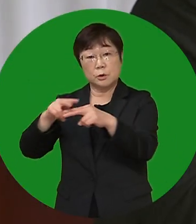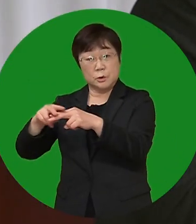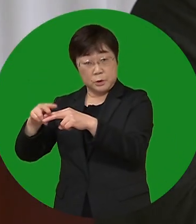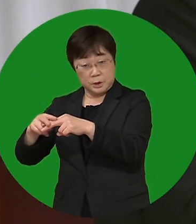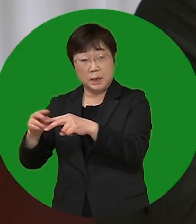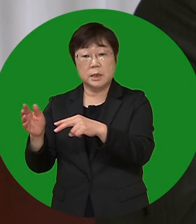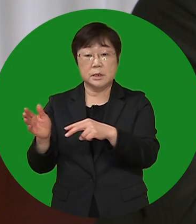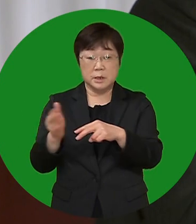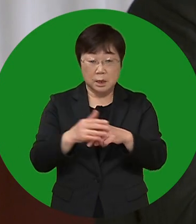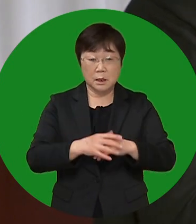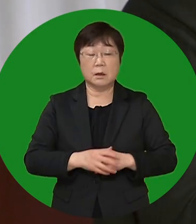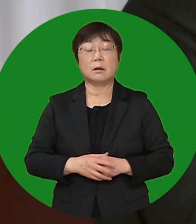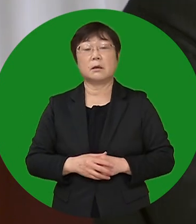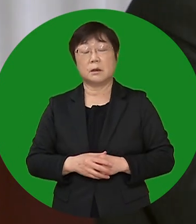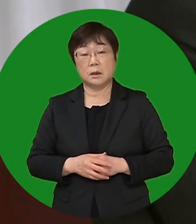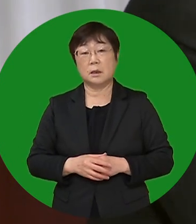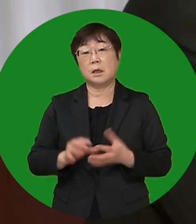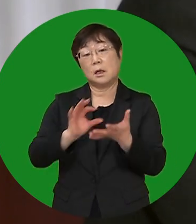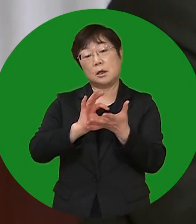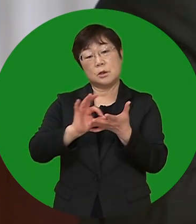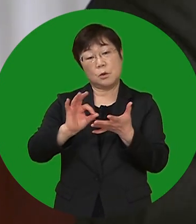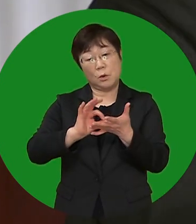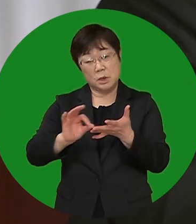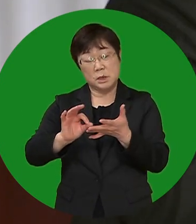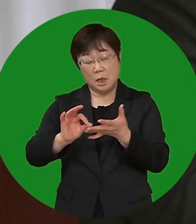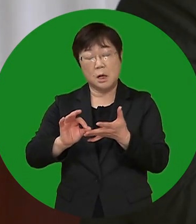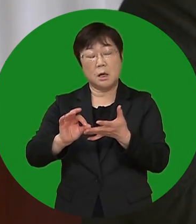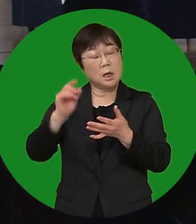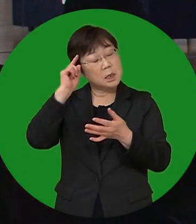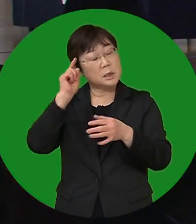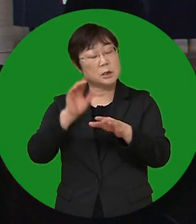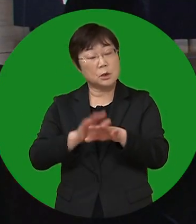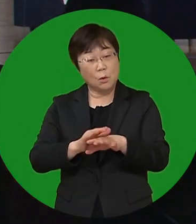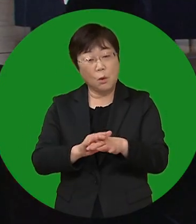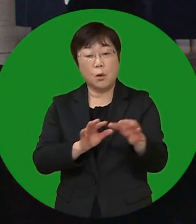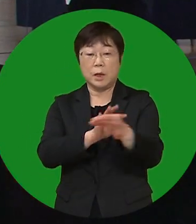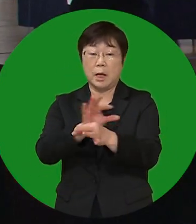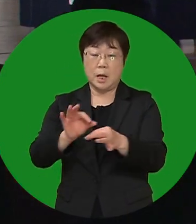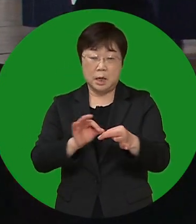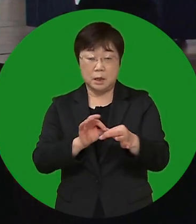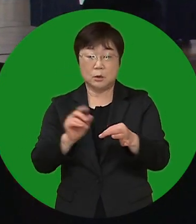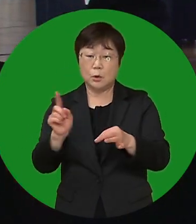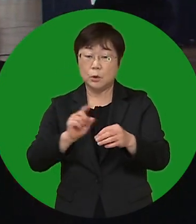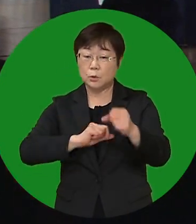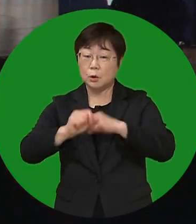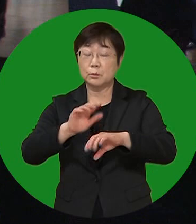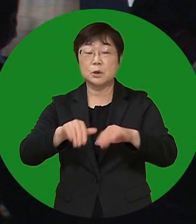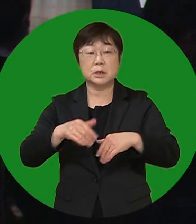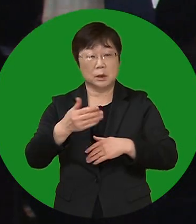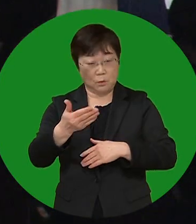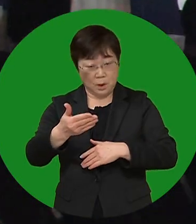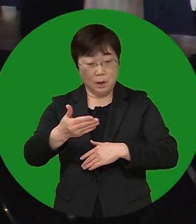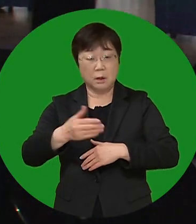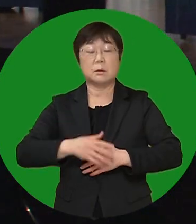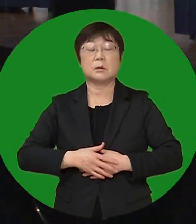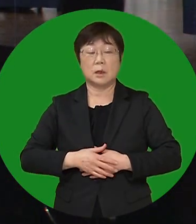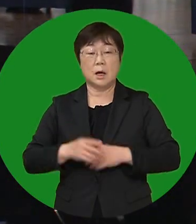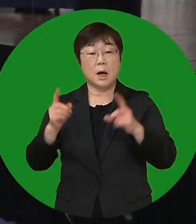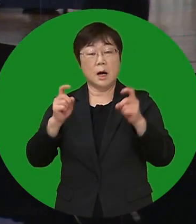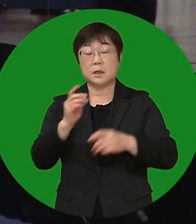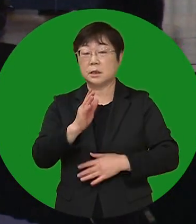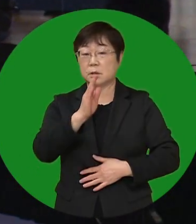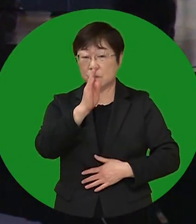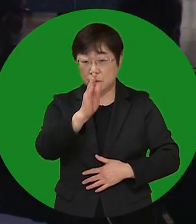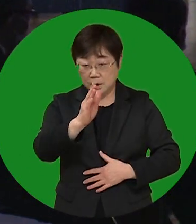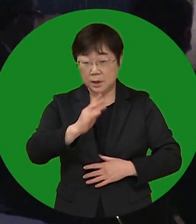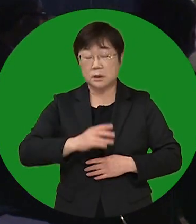ねまあの出席者の皆さんは彼らを照射し後継の関係ですねどういう取り組みをしているのかということでご挨拶